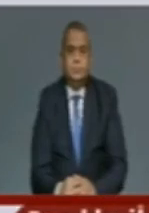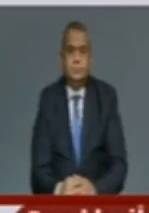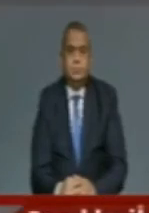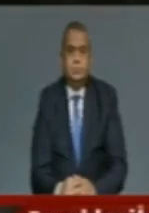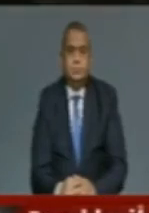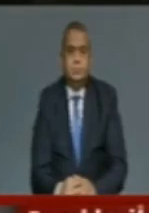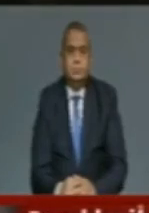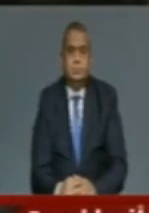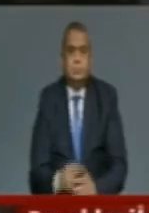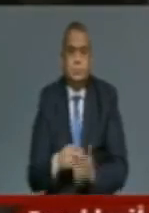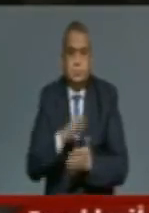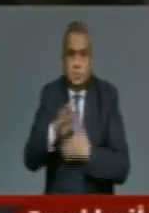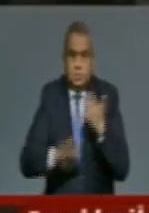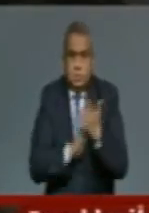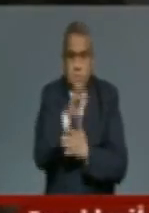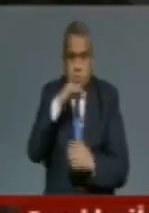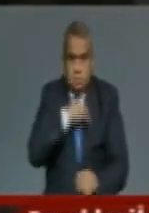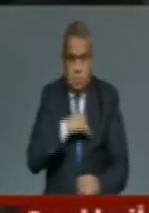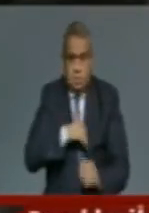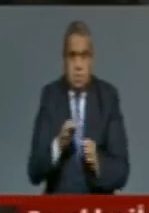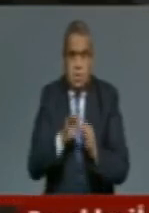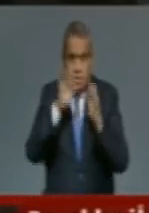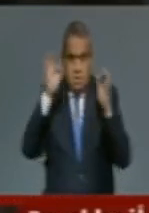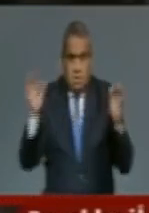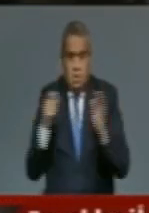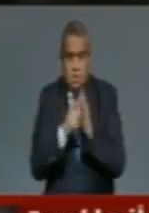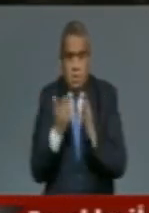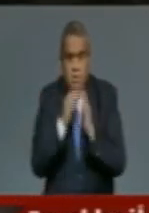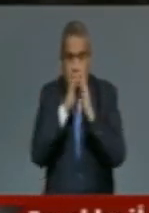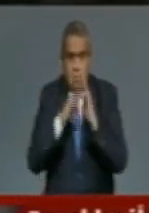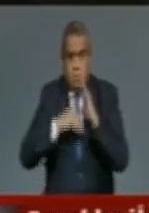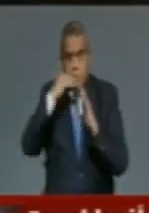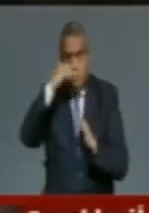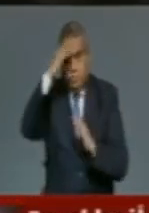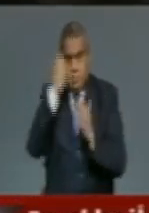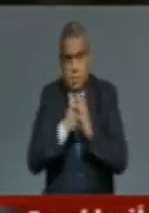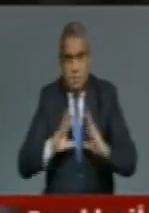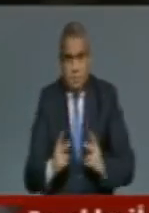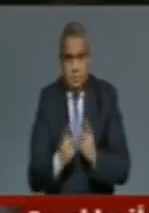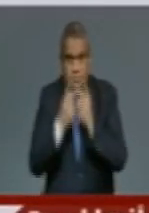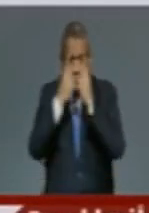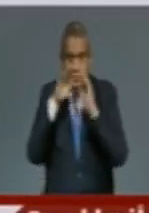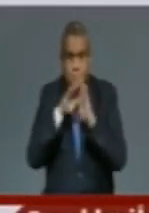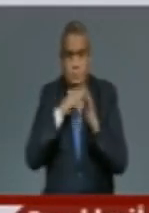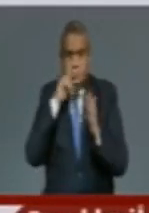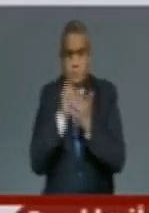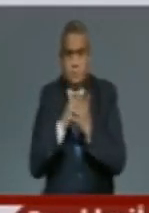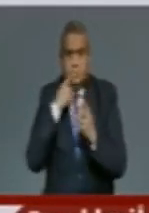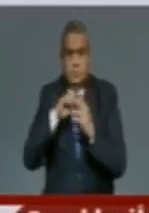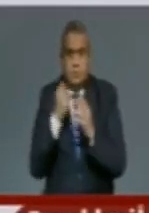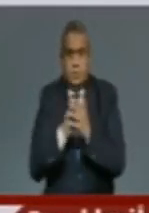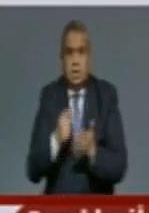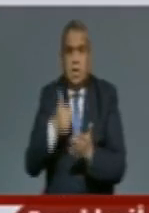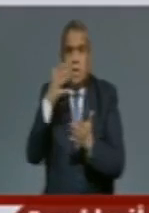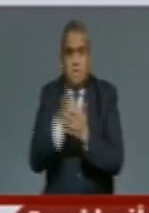في هذا الإطار أود أن أشير إلى أن رؤية مصر في تحقيق النمو الأخضر ترتكز على توفير فرص عمل